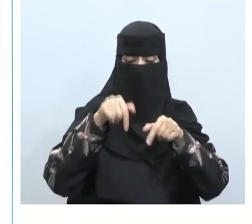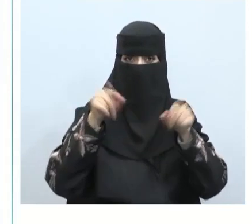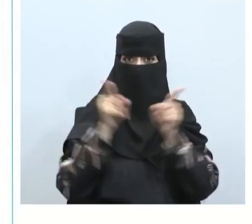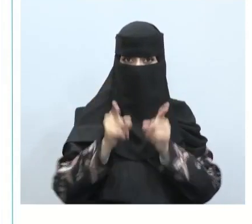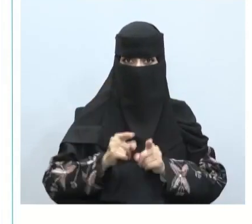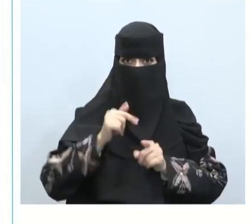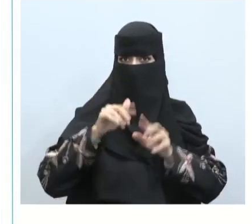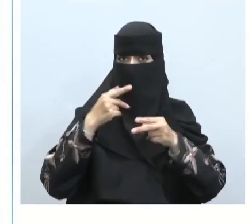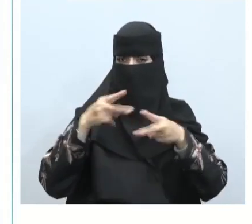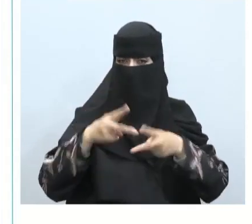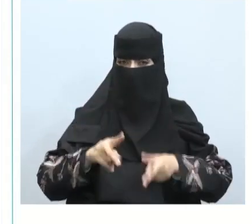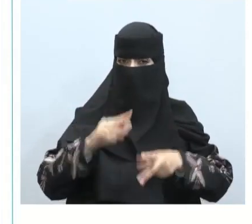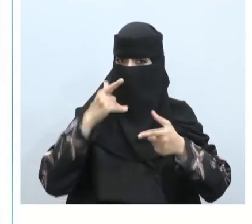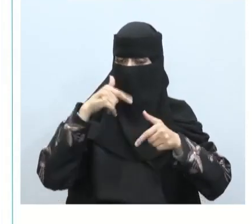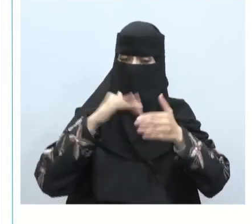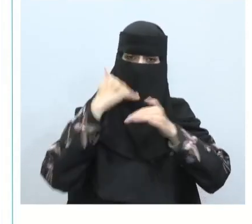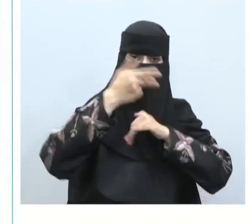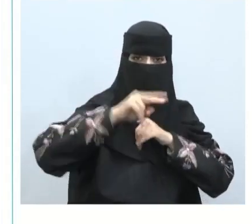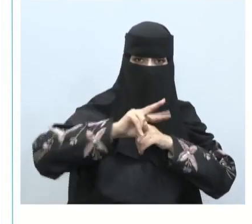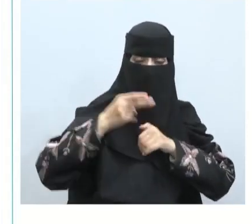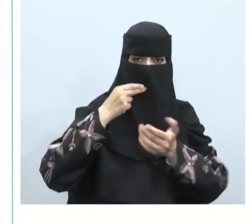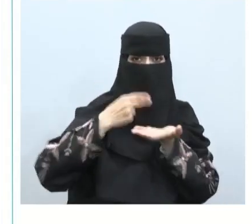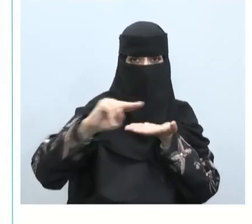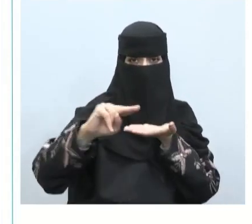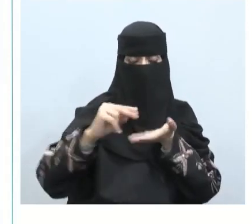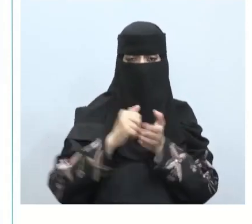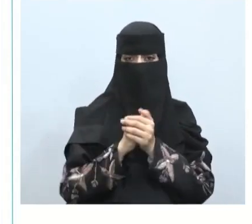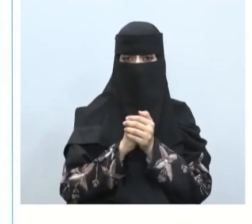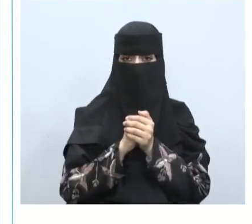الاذونات ثم ننقر على ارسال